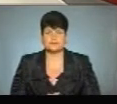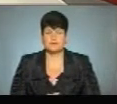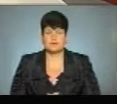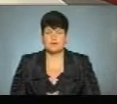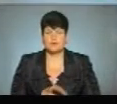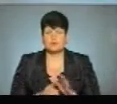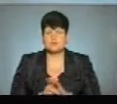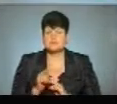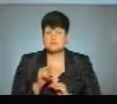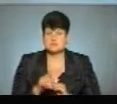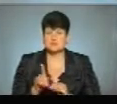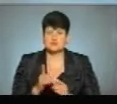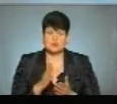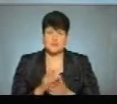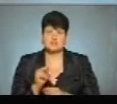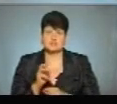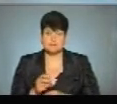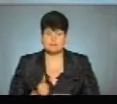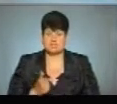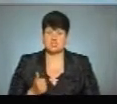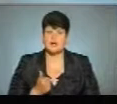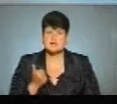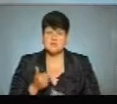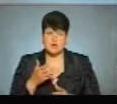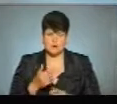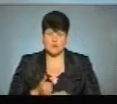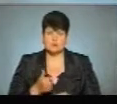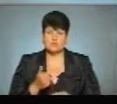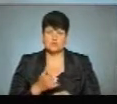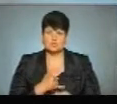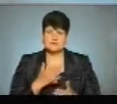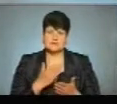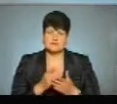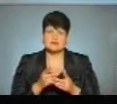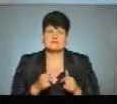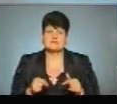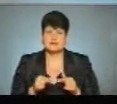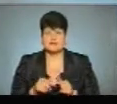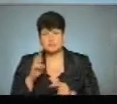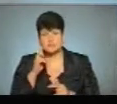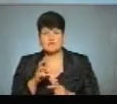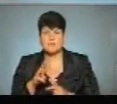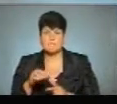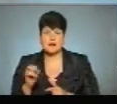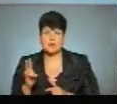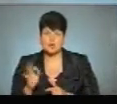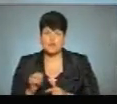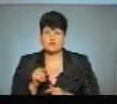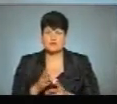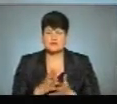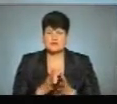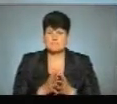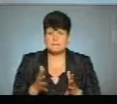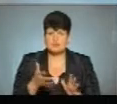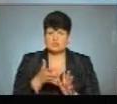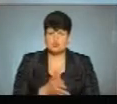Ну, почнемо, мабуть, з тих, що дійсно є чим пишатися, чим гордитися. Оскільки в нас є така сфера, як комунальне майно, вона стала найбільш